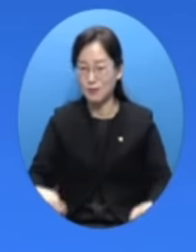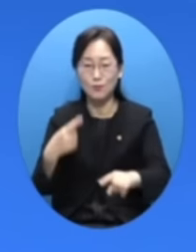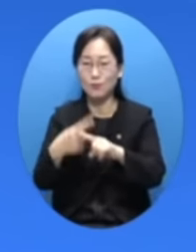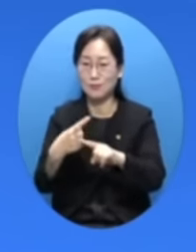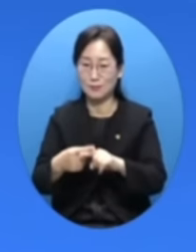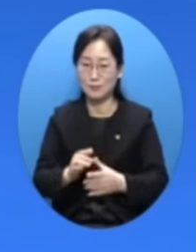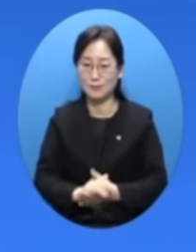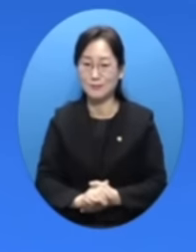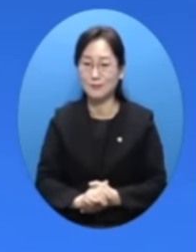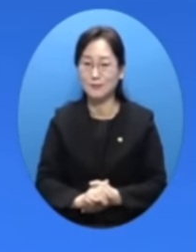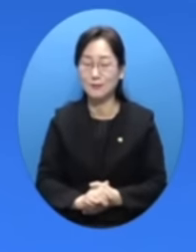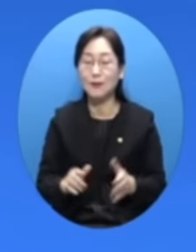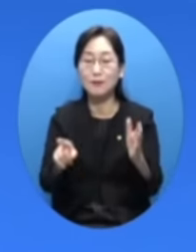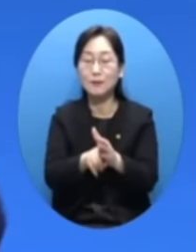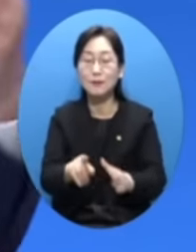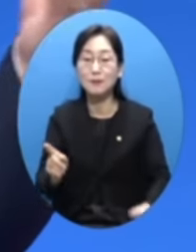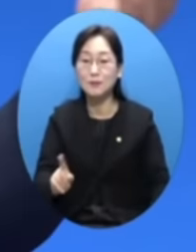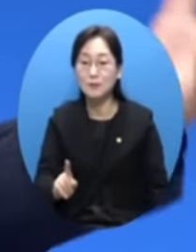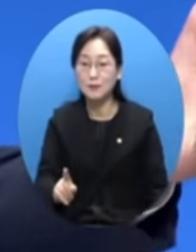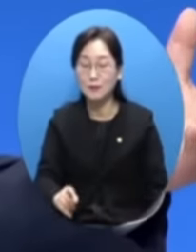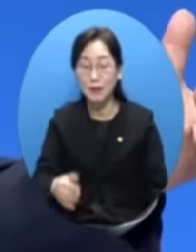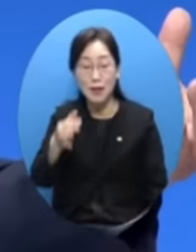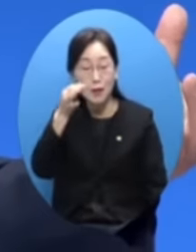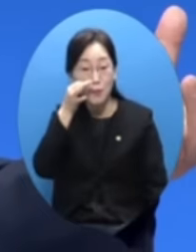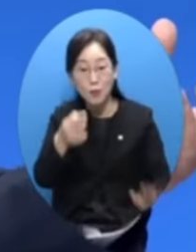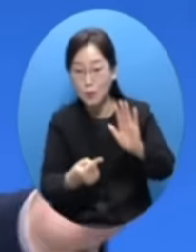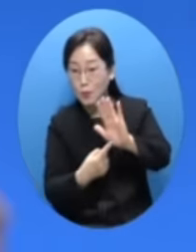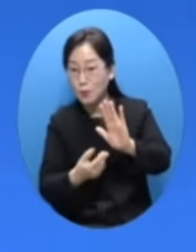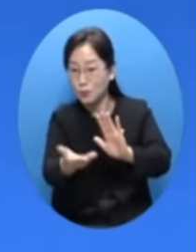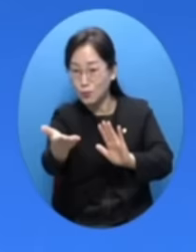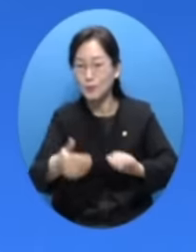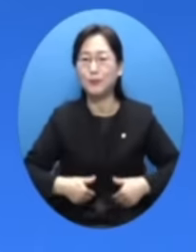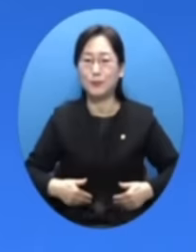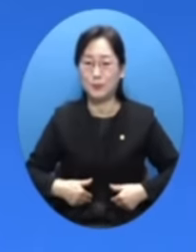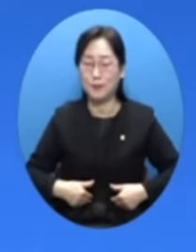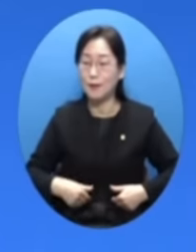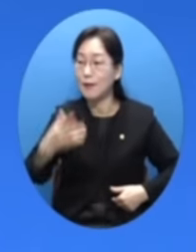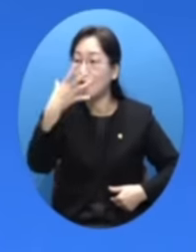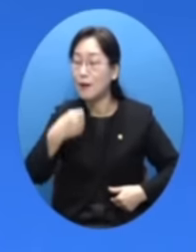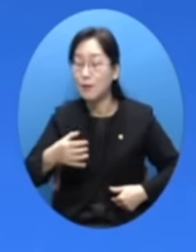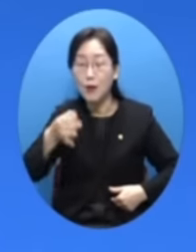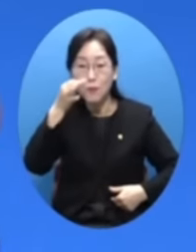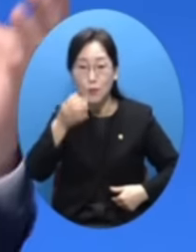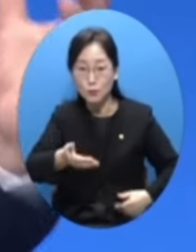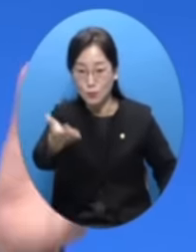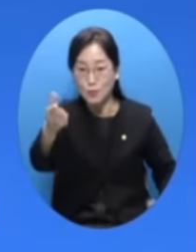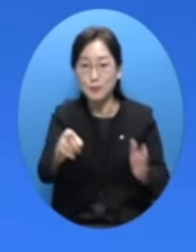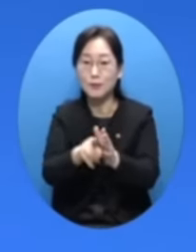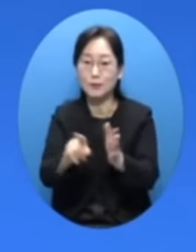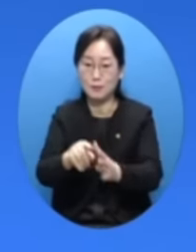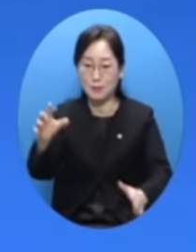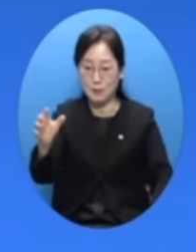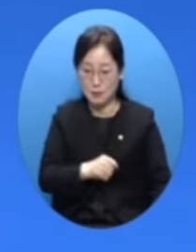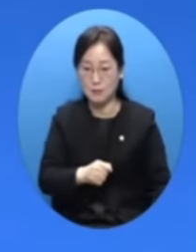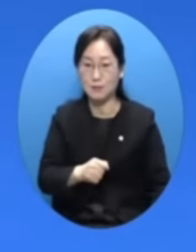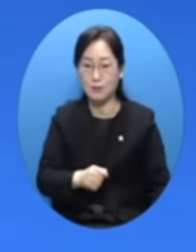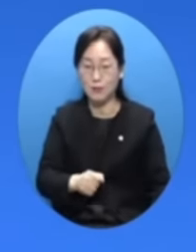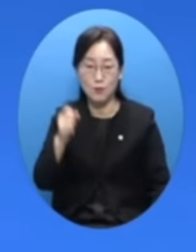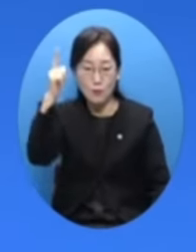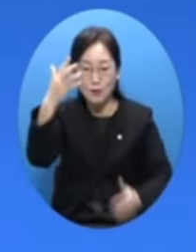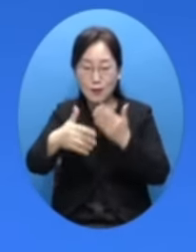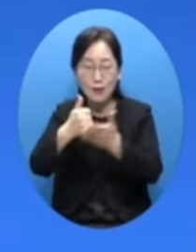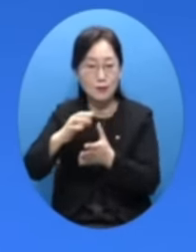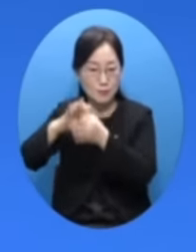것입니다. 믿음은 보여지는 믿음이 되어야 합니다. 아브라함은 보여지는 믿음을 통해서 위대한 하나님의 사람이